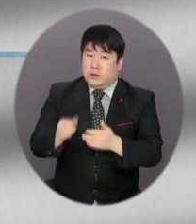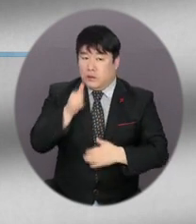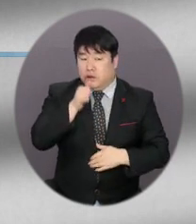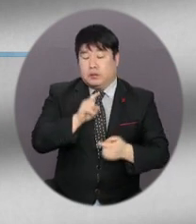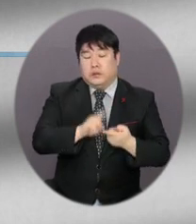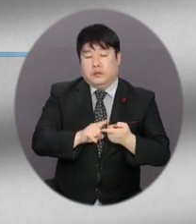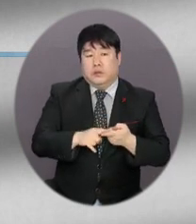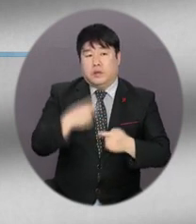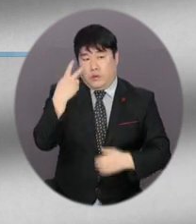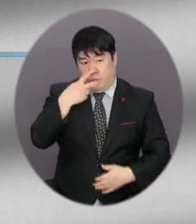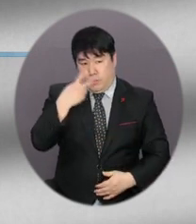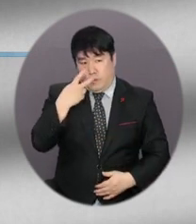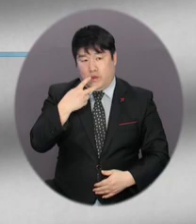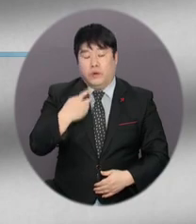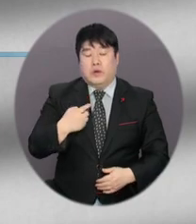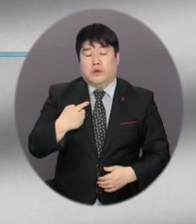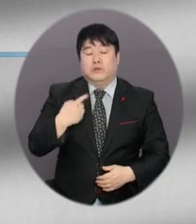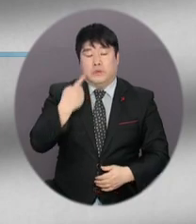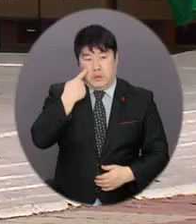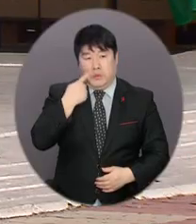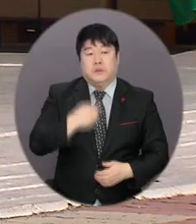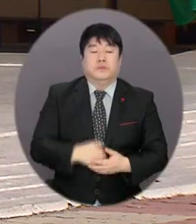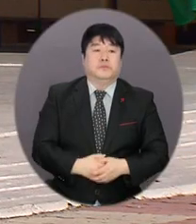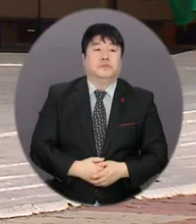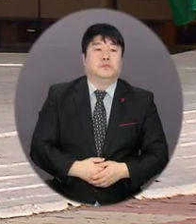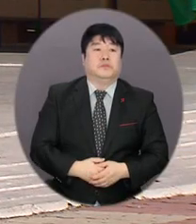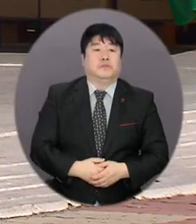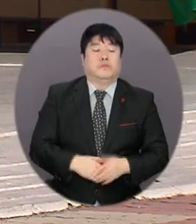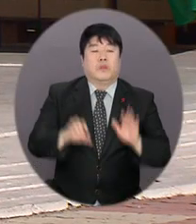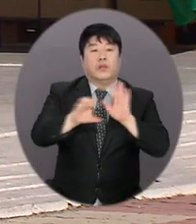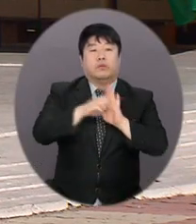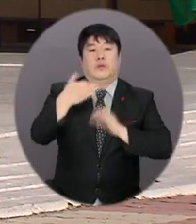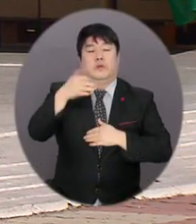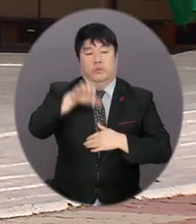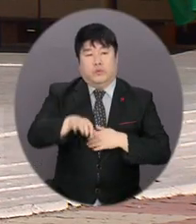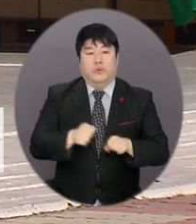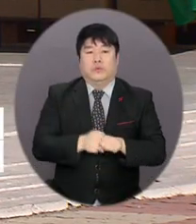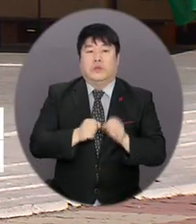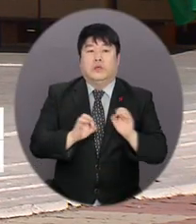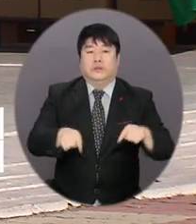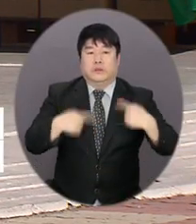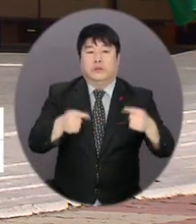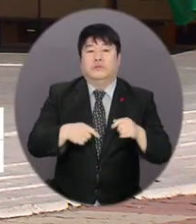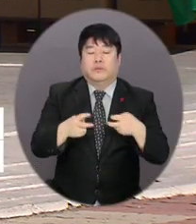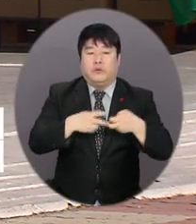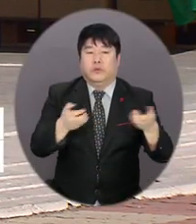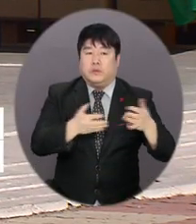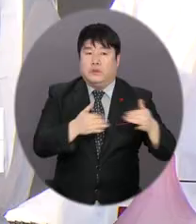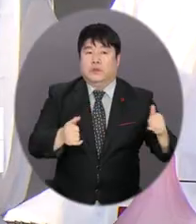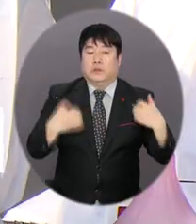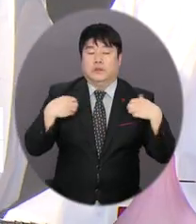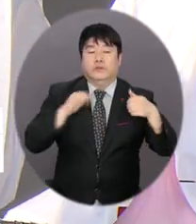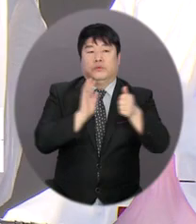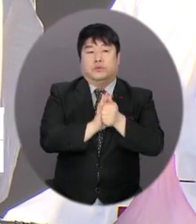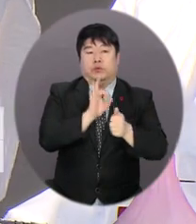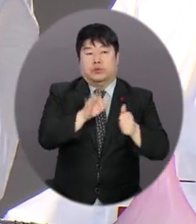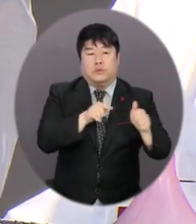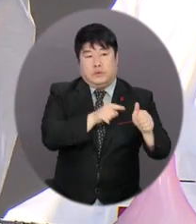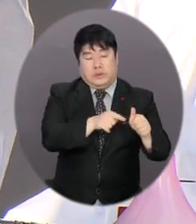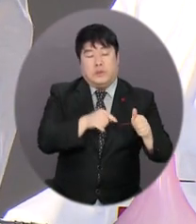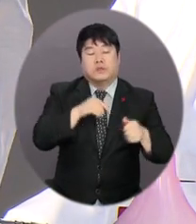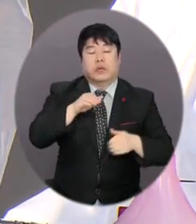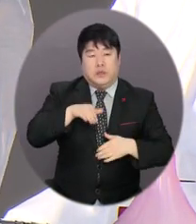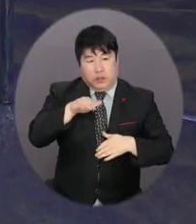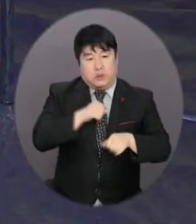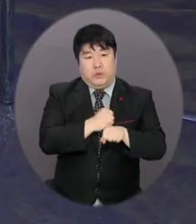그런 진위를 파악해보도록 하겠습니다. 코로나19 현장에 투입된 의료진을 위한 정부 지원금, 대상 기준과